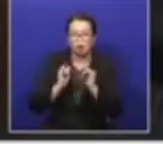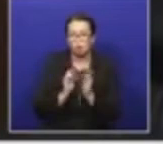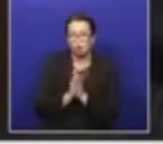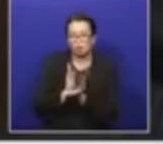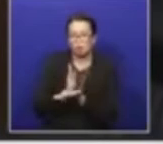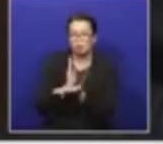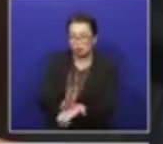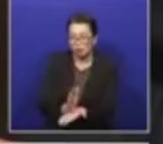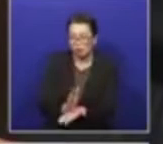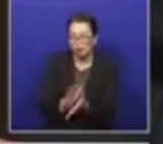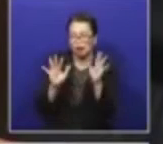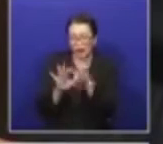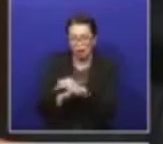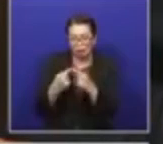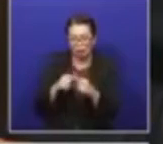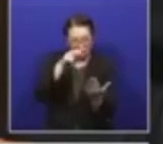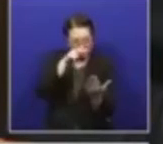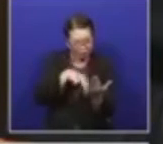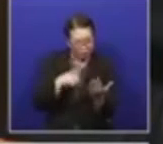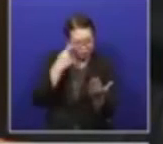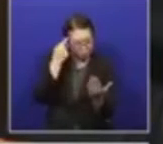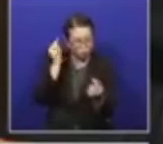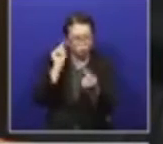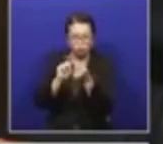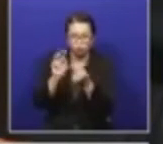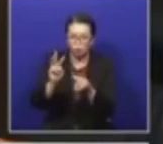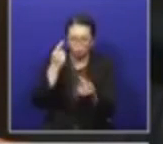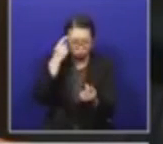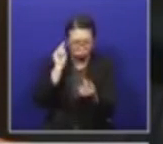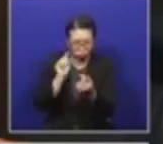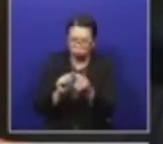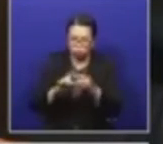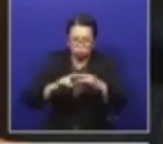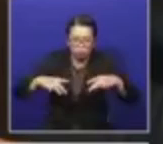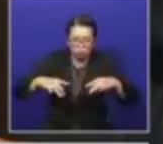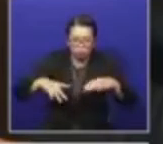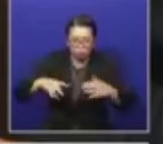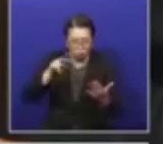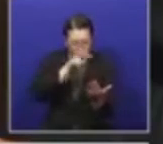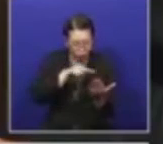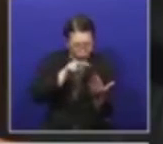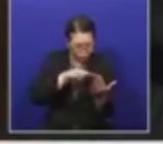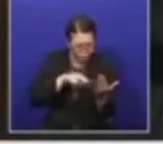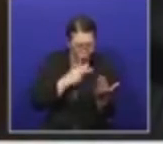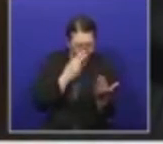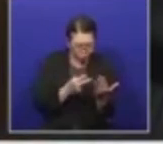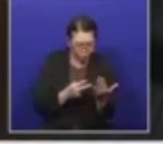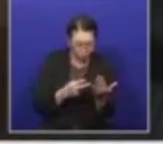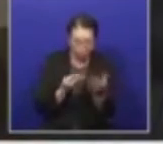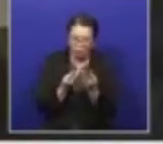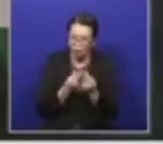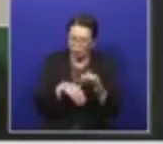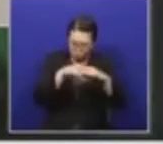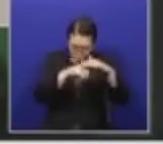แล้วไม่ค่อยตรงวัตถุประสงค์แล้วก็เท่าที่ตรวจสอบคร่าวๆบางจุดและก็ละเอียดบางจุด